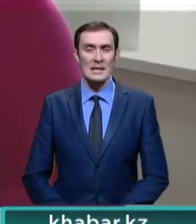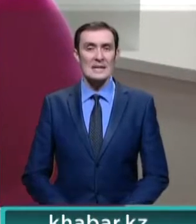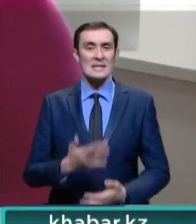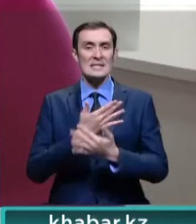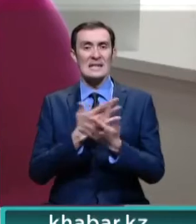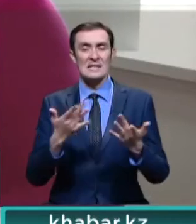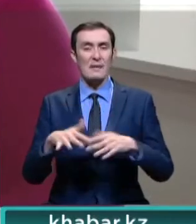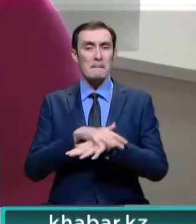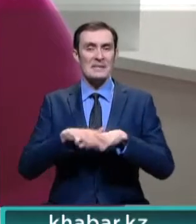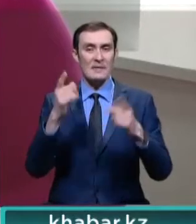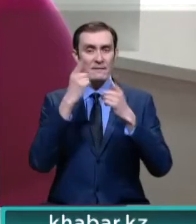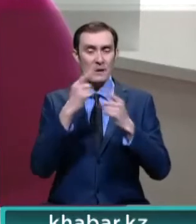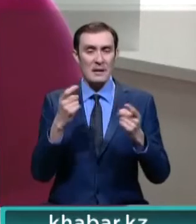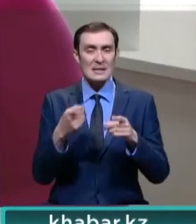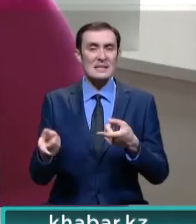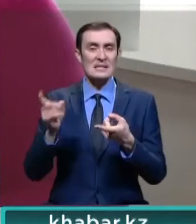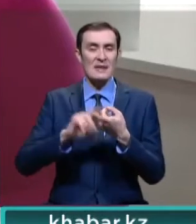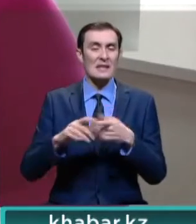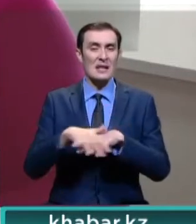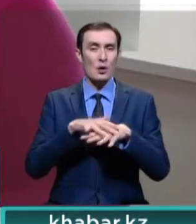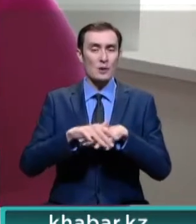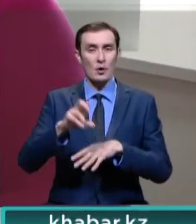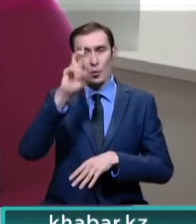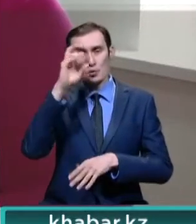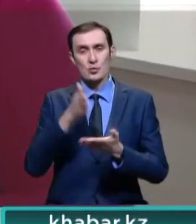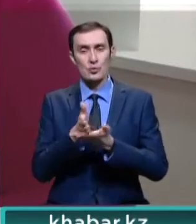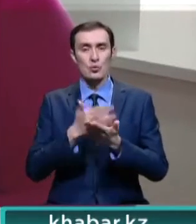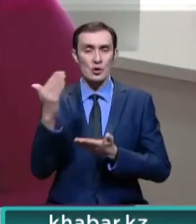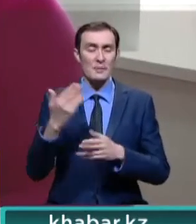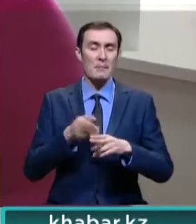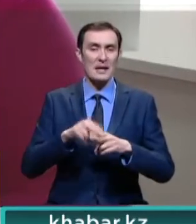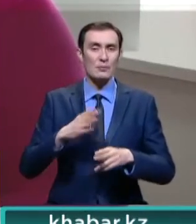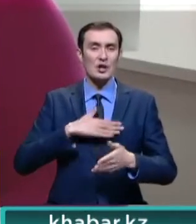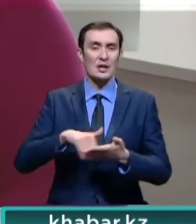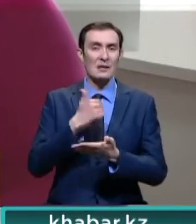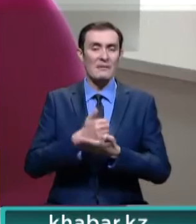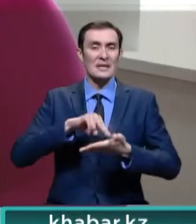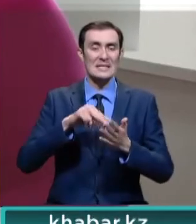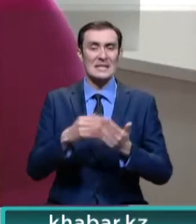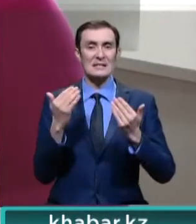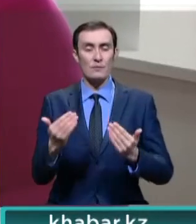Средства массовой информации – связующая нить между народом и государственными служащими. Поэтому наша главная цель на